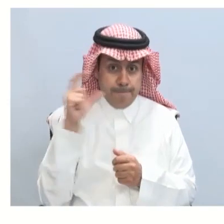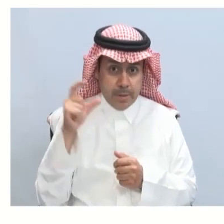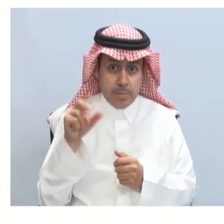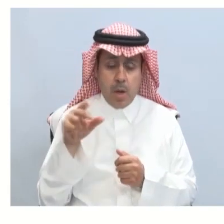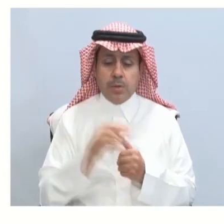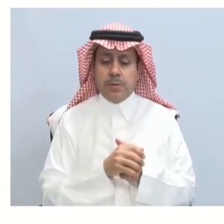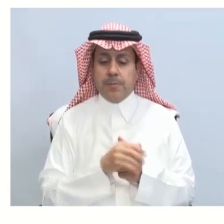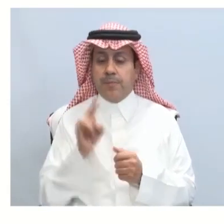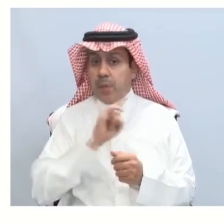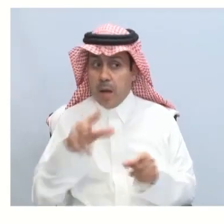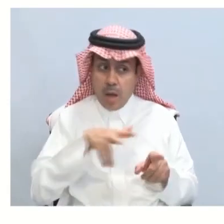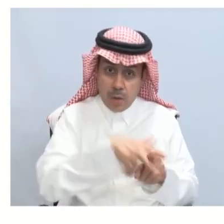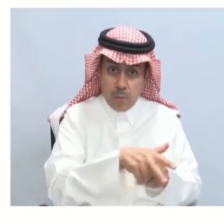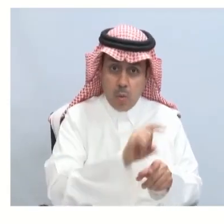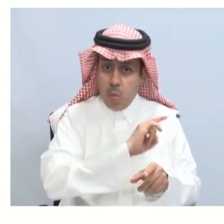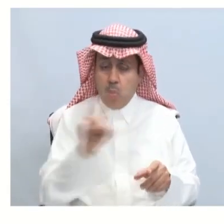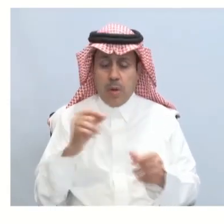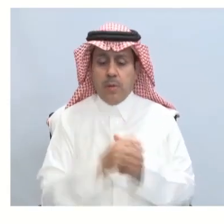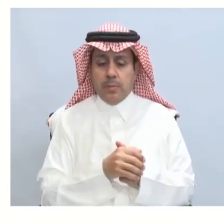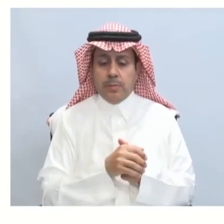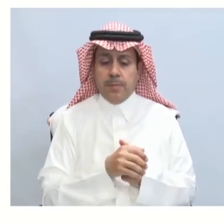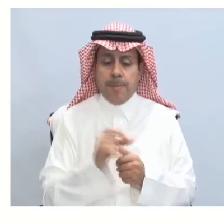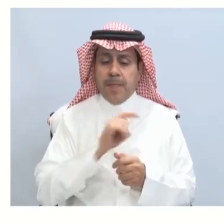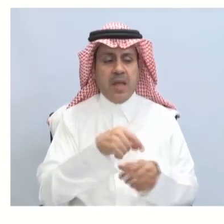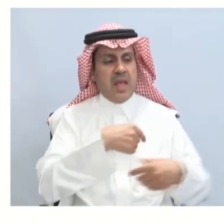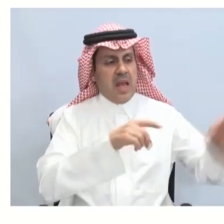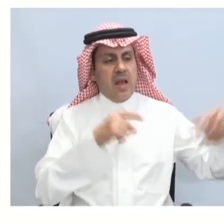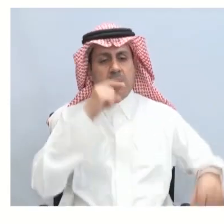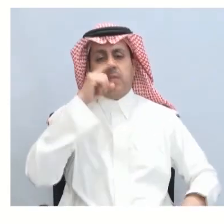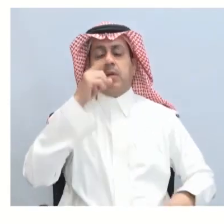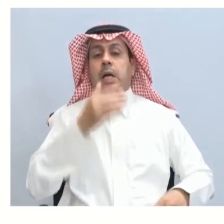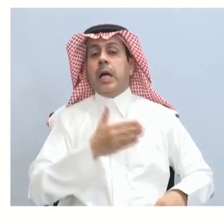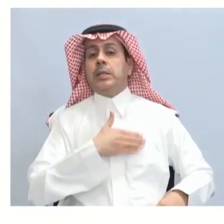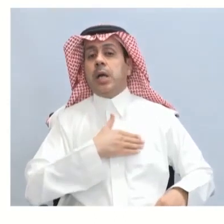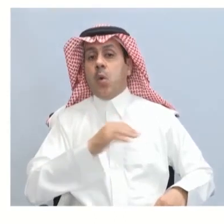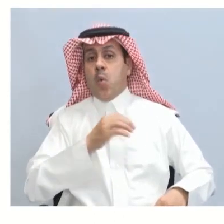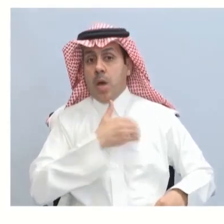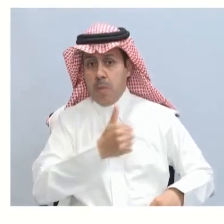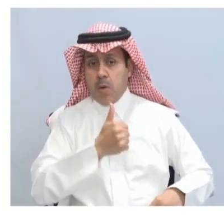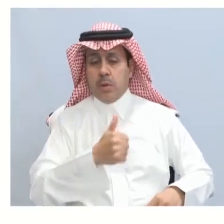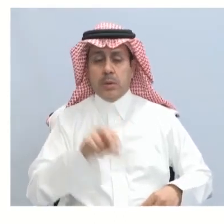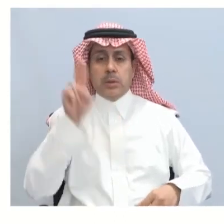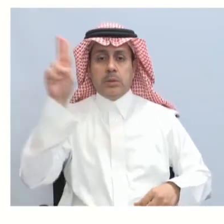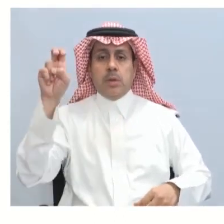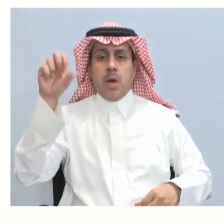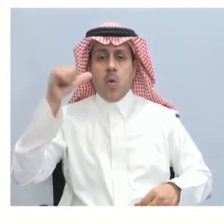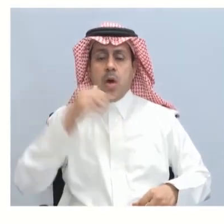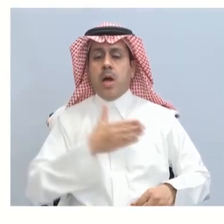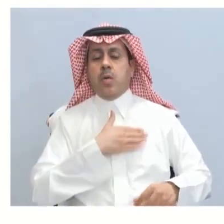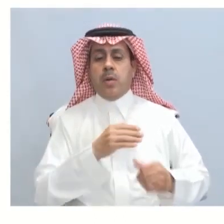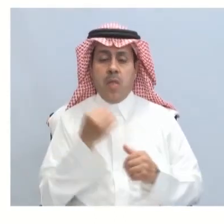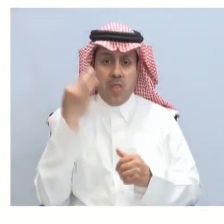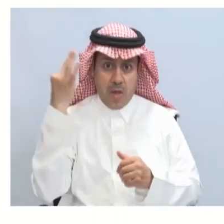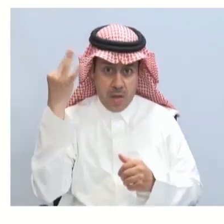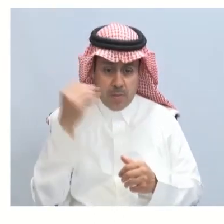المسلم لا يظلمه ولا يخذله ولا يحقره التقوى هاه ويشير صلى الله عليه وسلم الى صدره